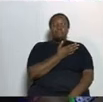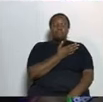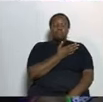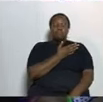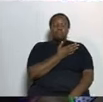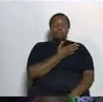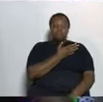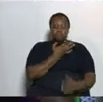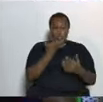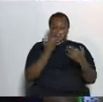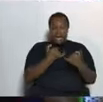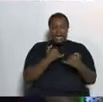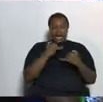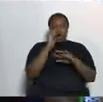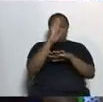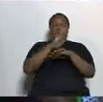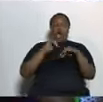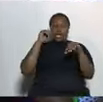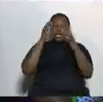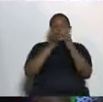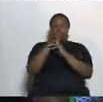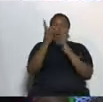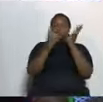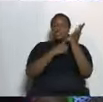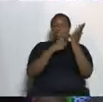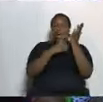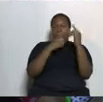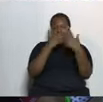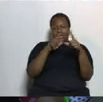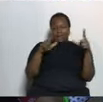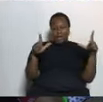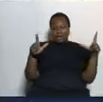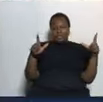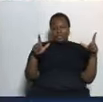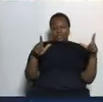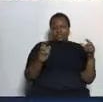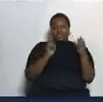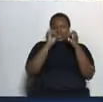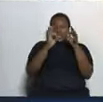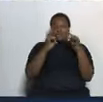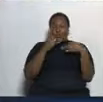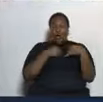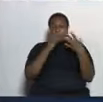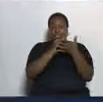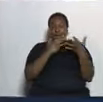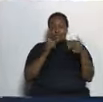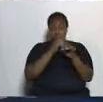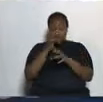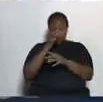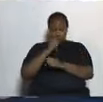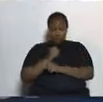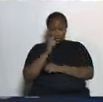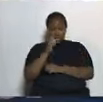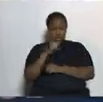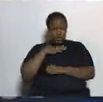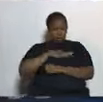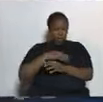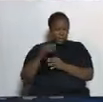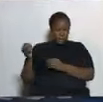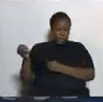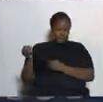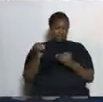sana, usikubali, sogea hapa mbele. Jitoe kwa ajili ya ubatizo. Jitoe kwa ajili ya Yesu. Fanya